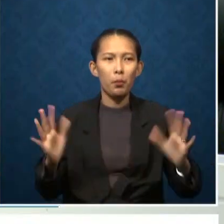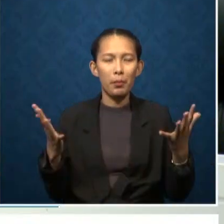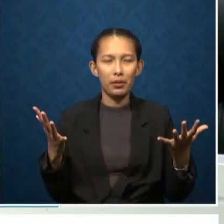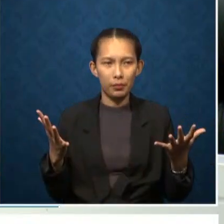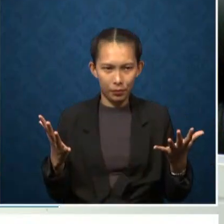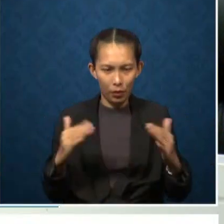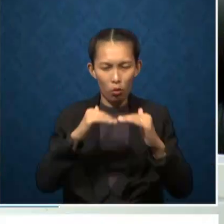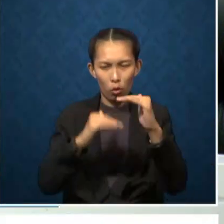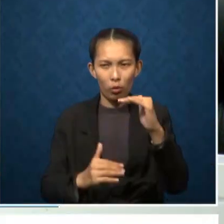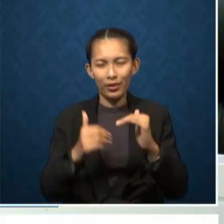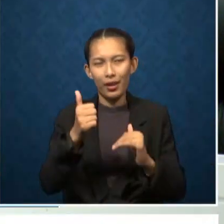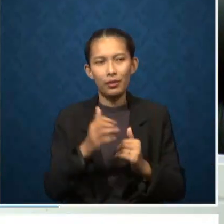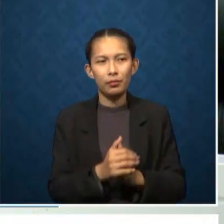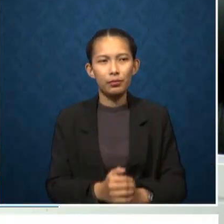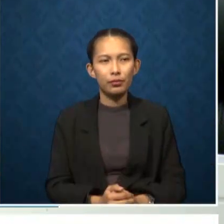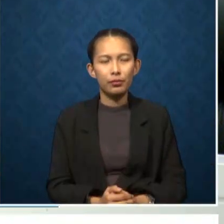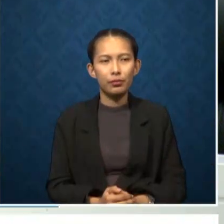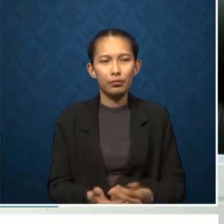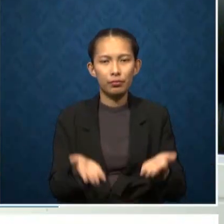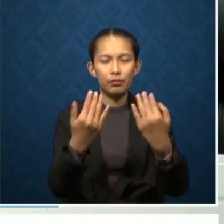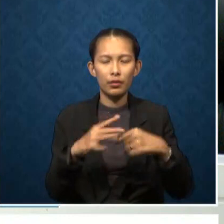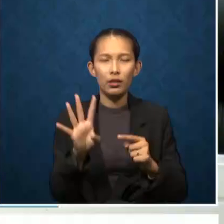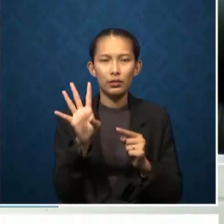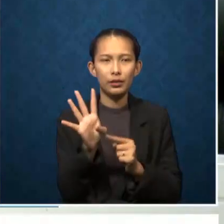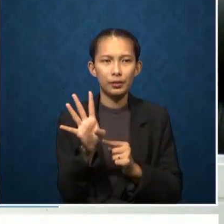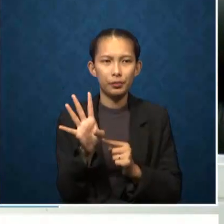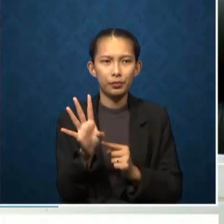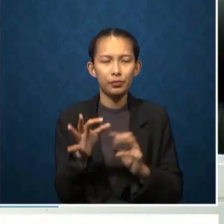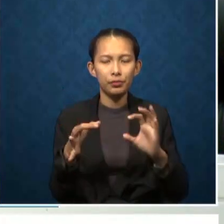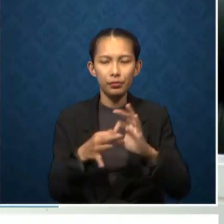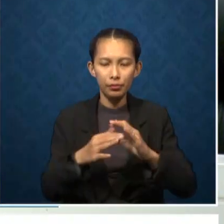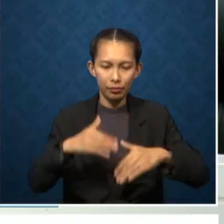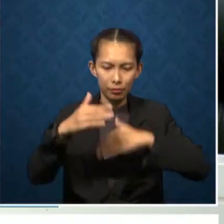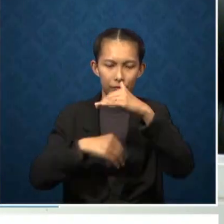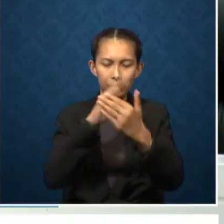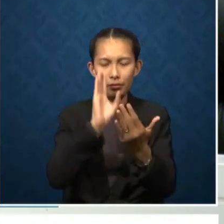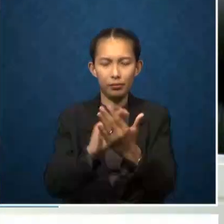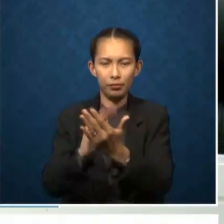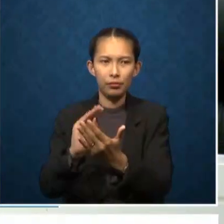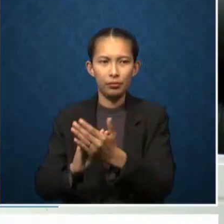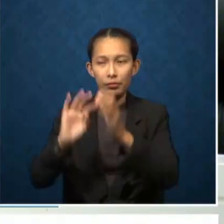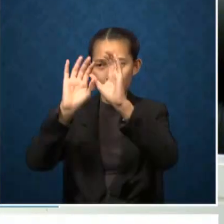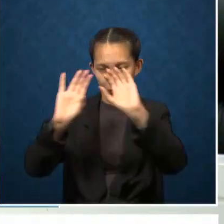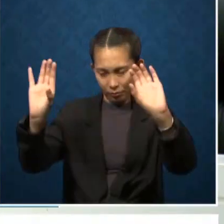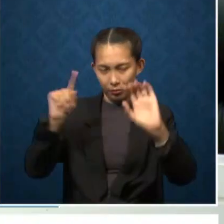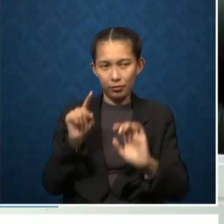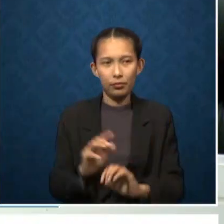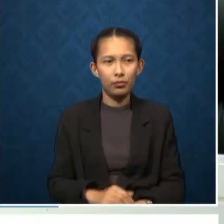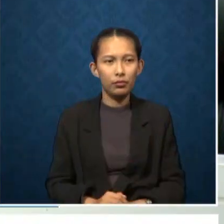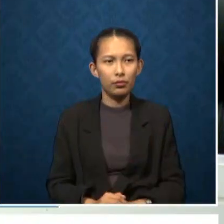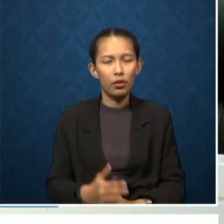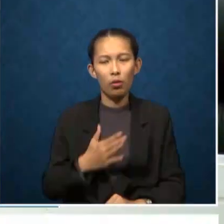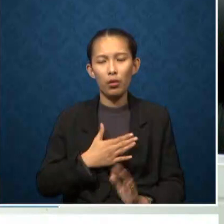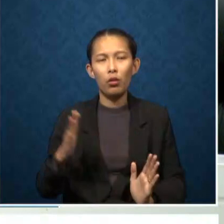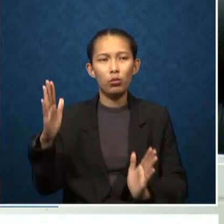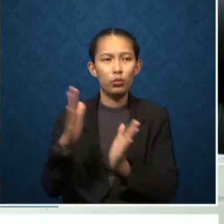ริตคอร์รัปชันได้ประเด็นถัดมาเป็นเรื่องของการพัฒนาเรื่องข้อมูลเปิดภาครัฐนะคะที่เรียกว่า open data นะคะเราร่วมมือกับ